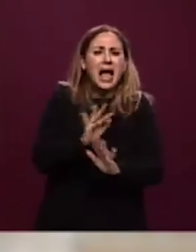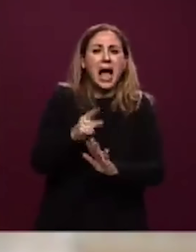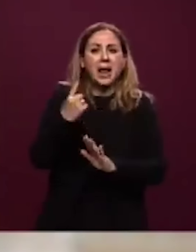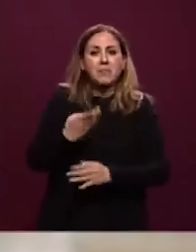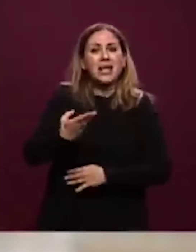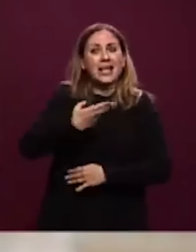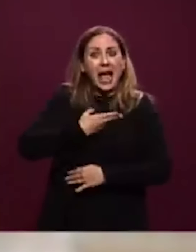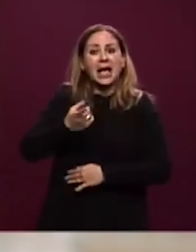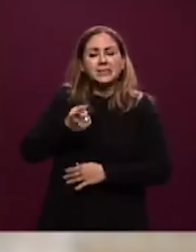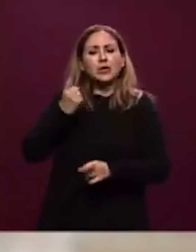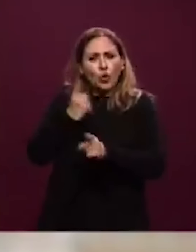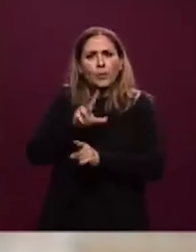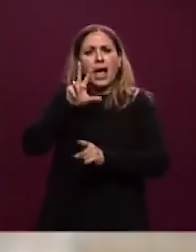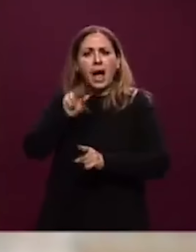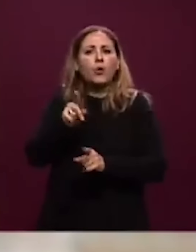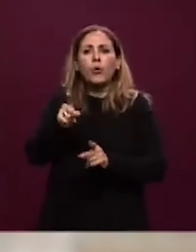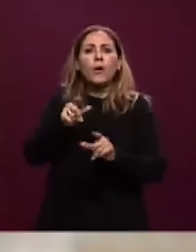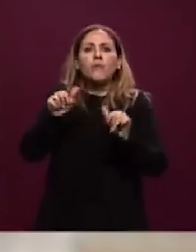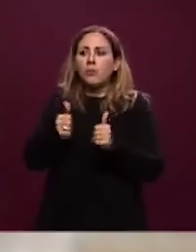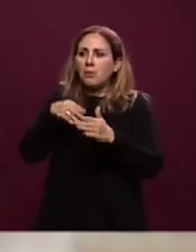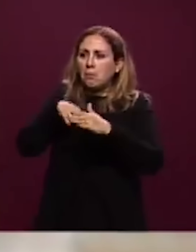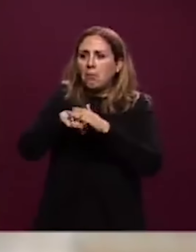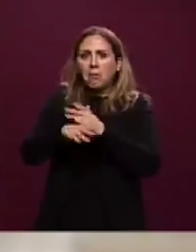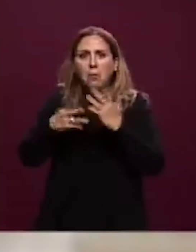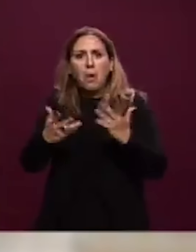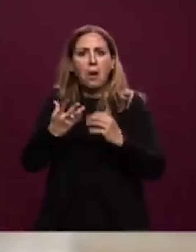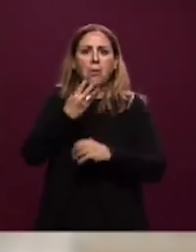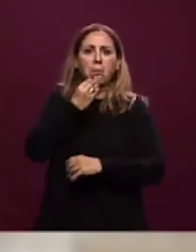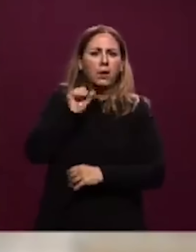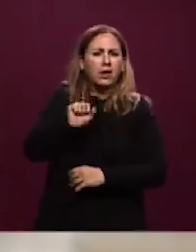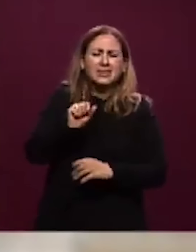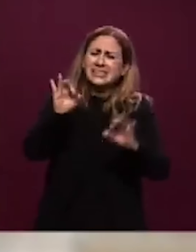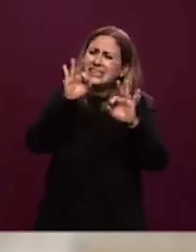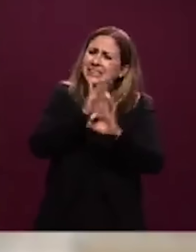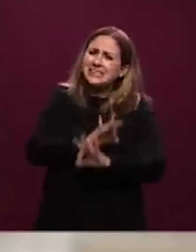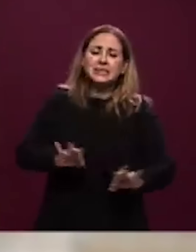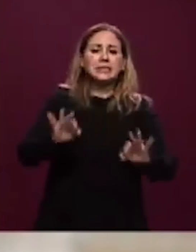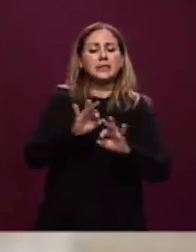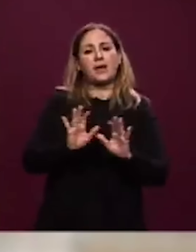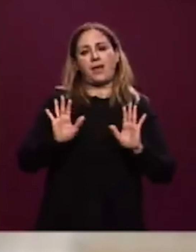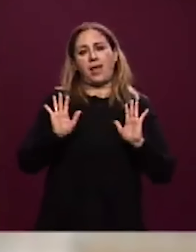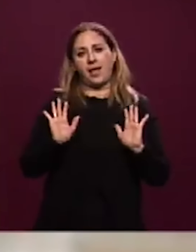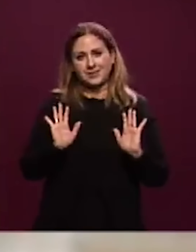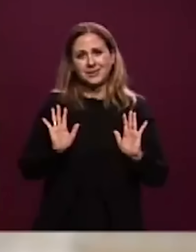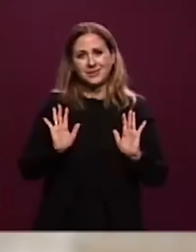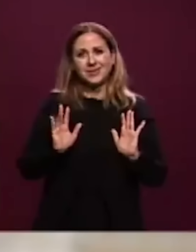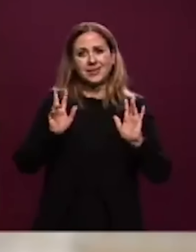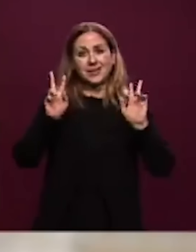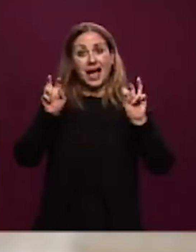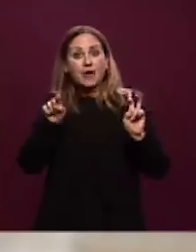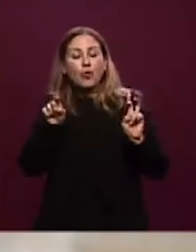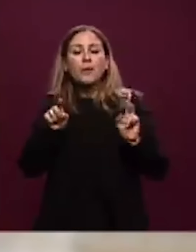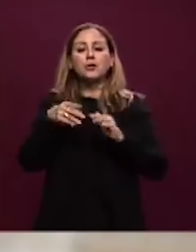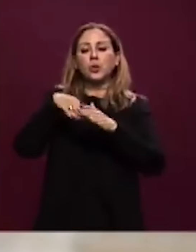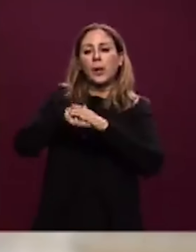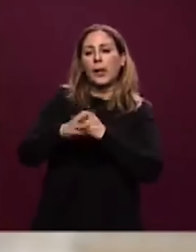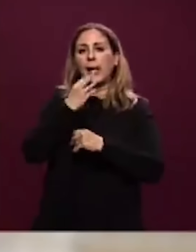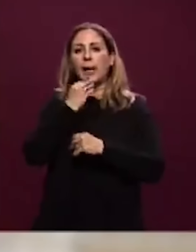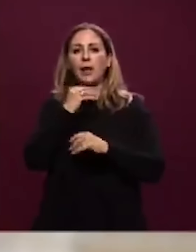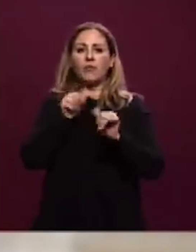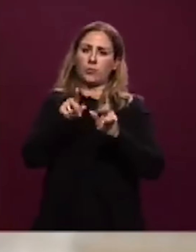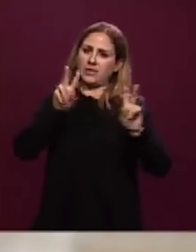ed è usare, anzi, l'argomentazione dell'antisemitismo in maniera strumentale, che è terrificante